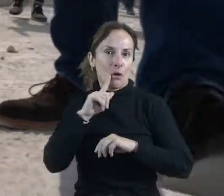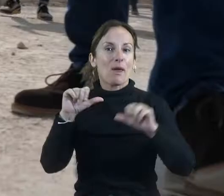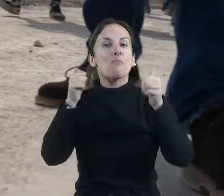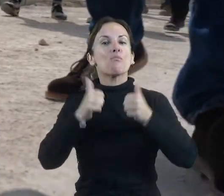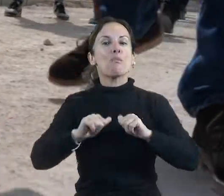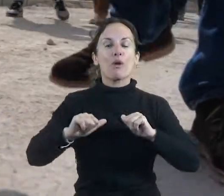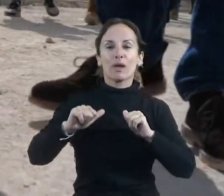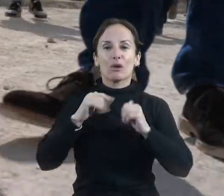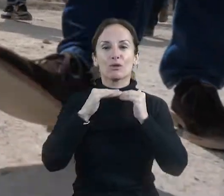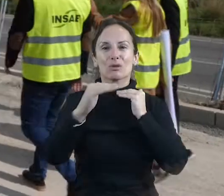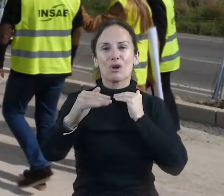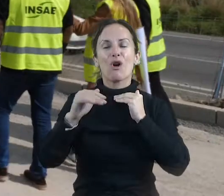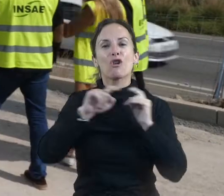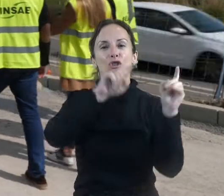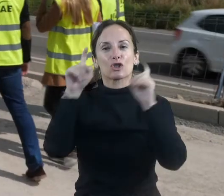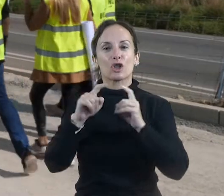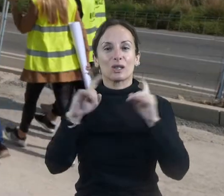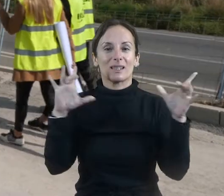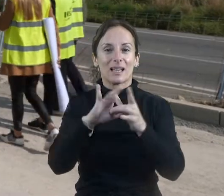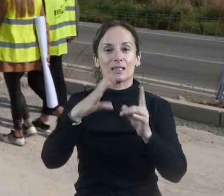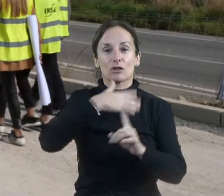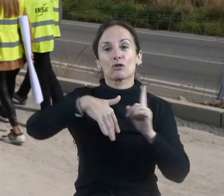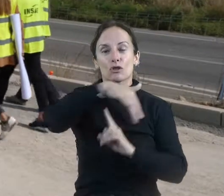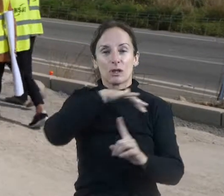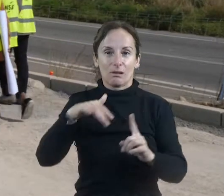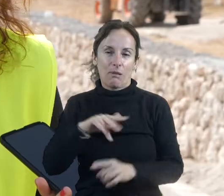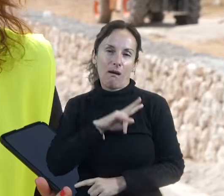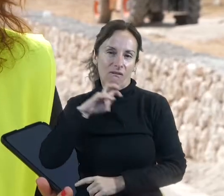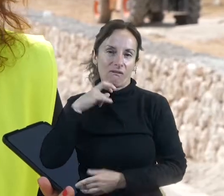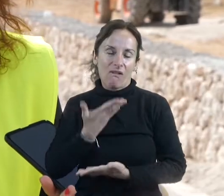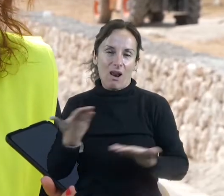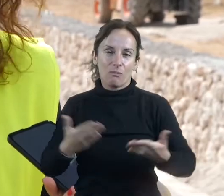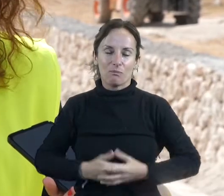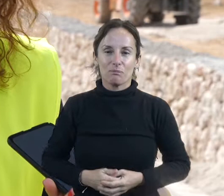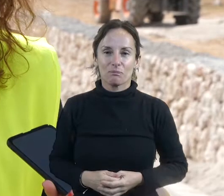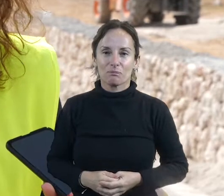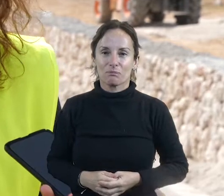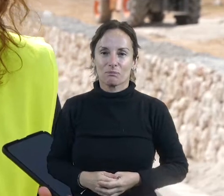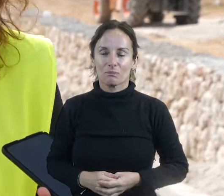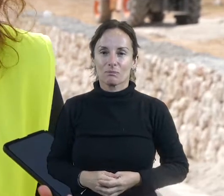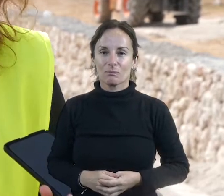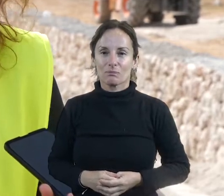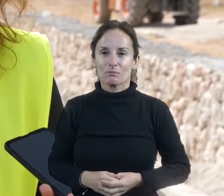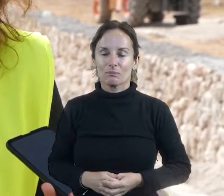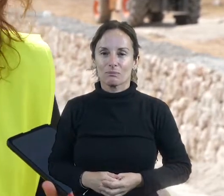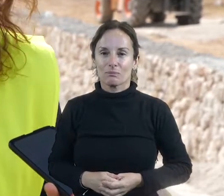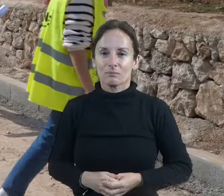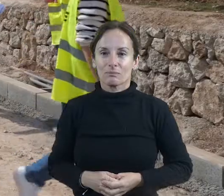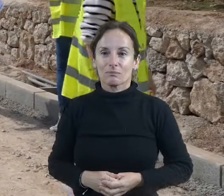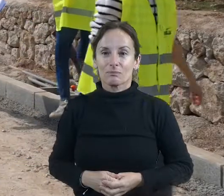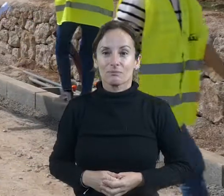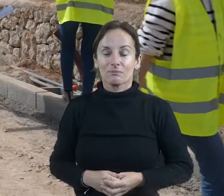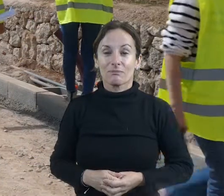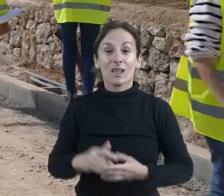el que és el model de mobilitat sostenible. Hem d'apostar petites inversions en mobilitat sostenible que donen molta qualitat o molt de valor